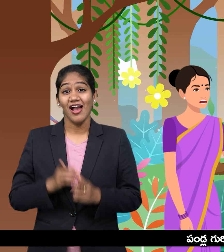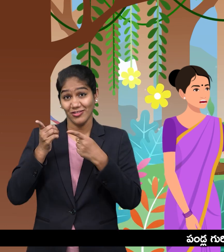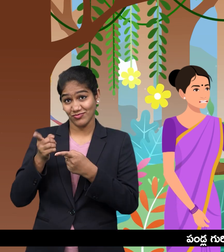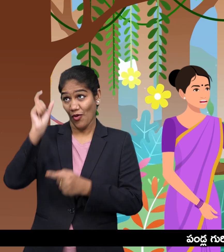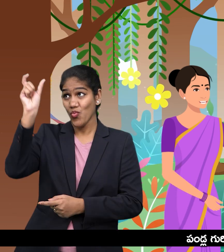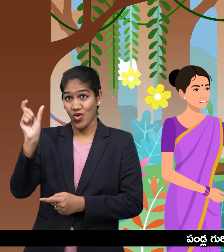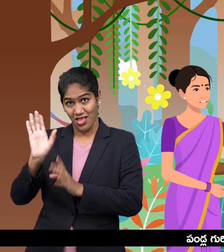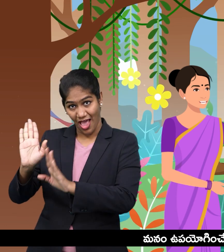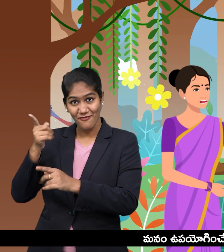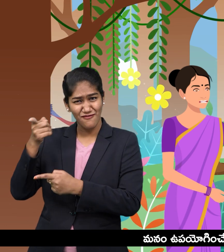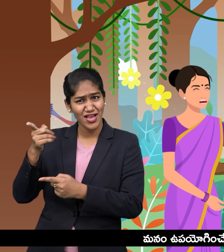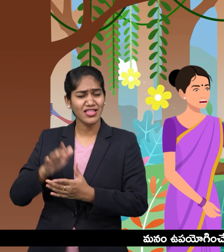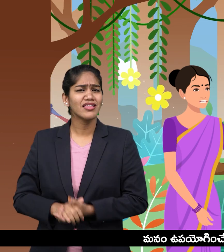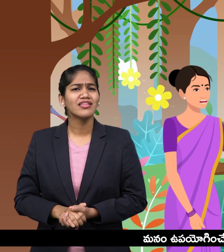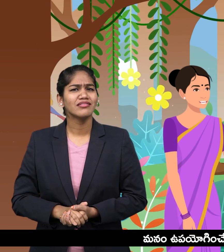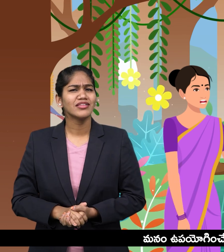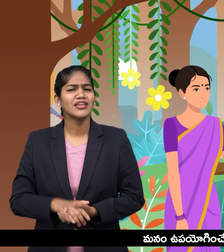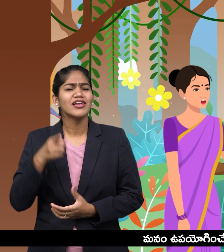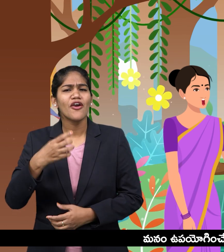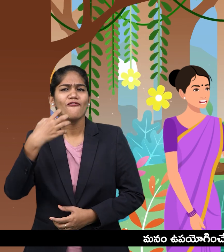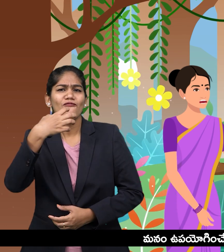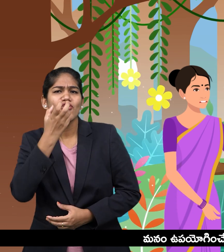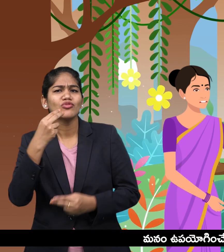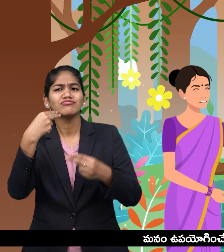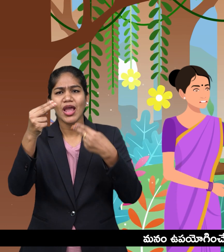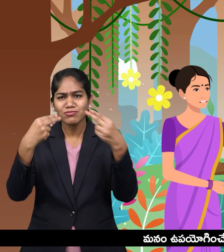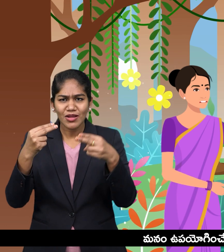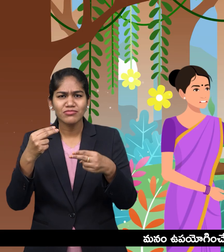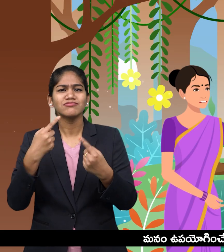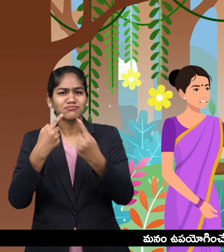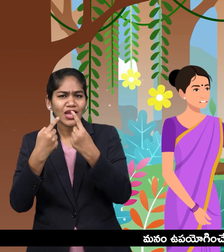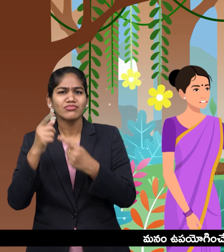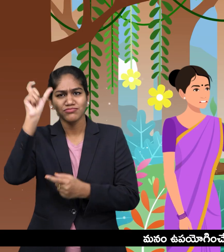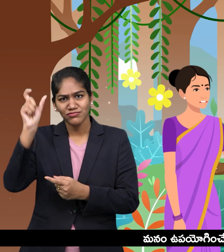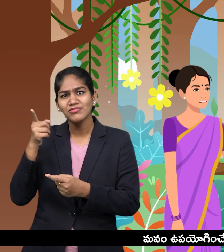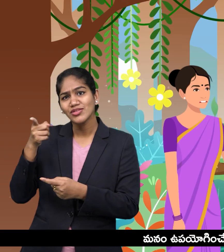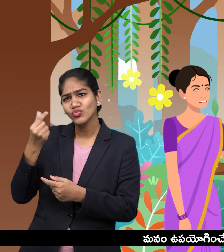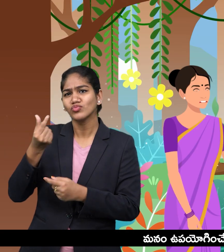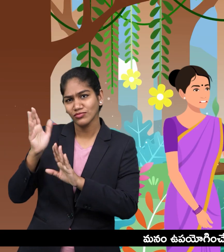పండ్ల గురించి మాట్లాడేటప్పుడు మనం ఉపయోగించే కొన్ని పదాలు ఇక్కడ ఉన్నాయి.